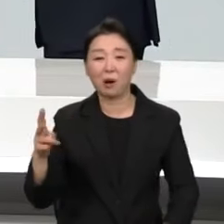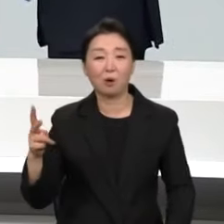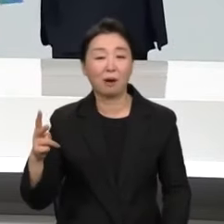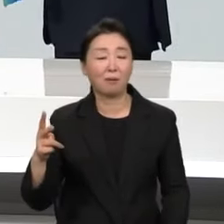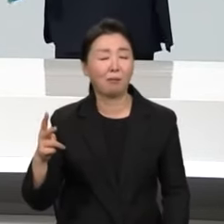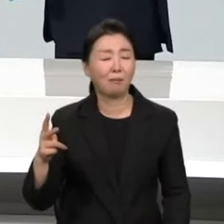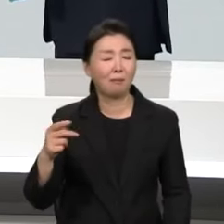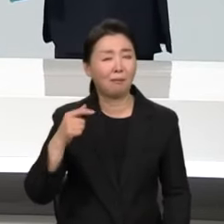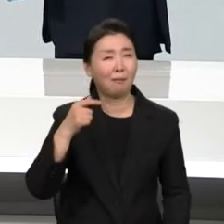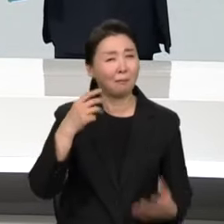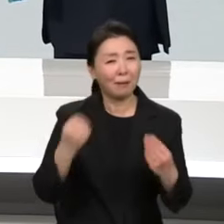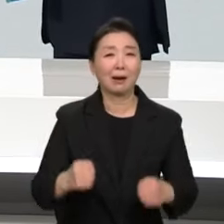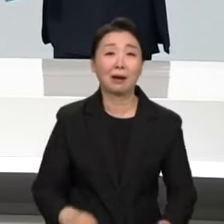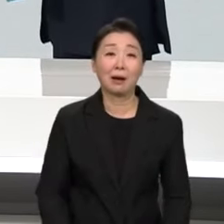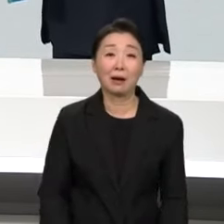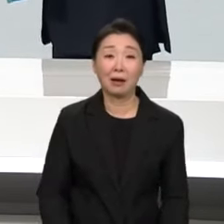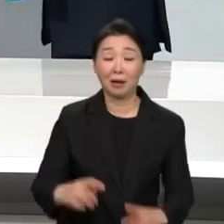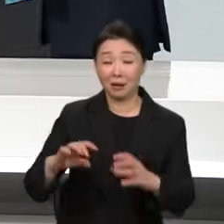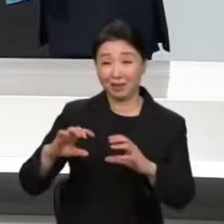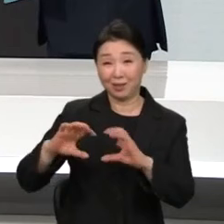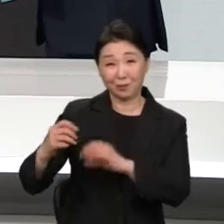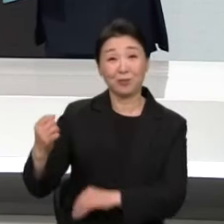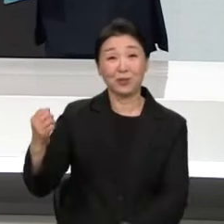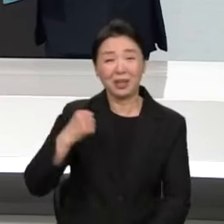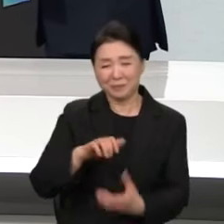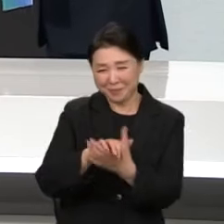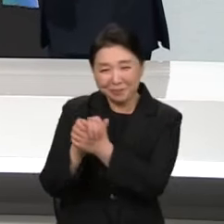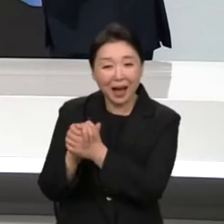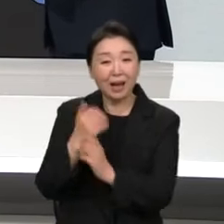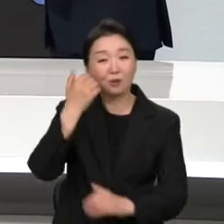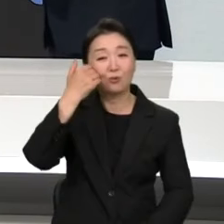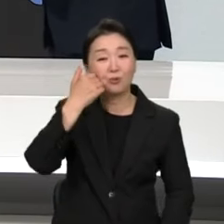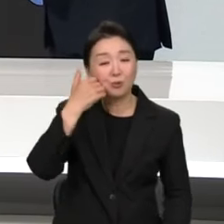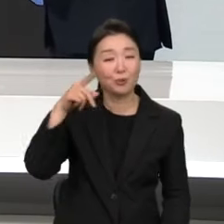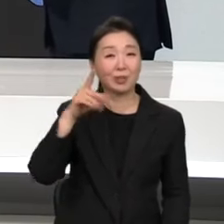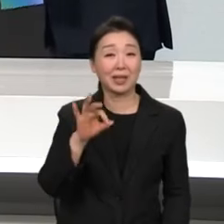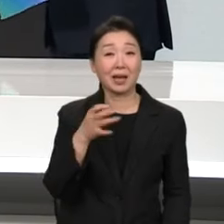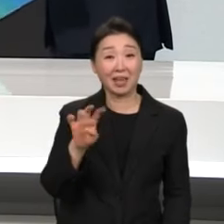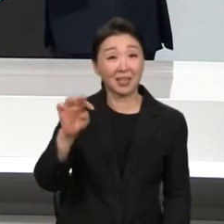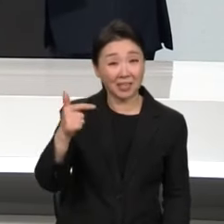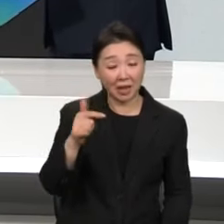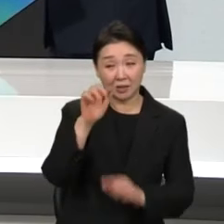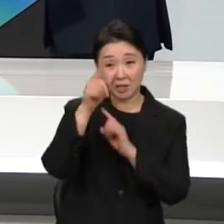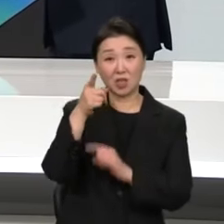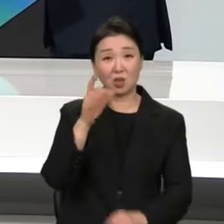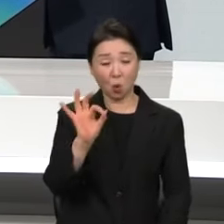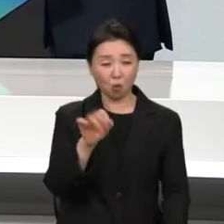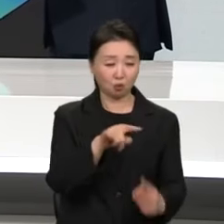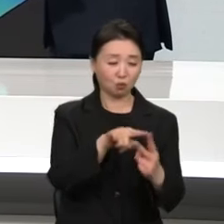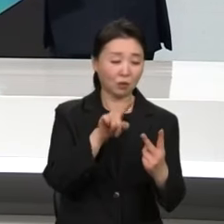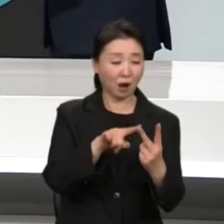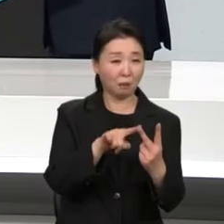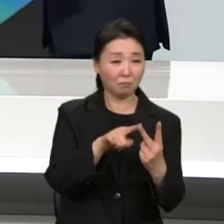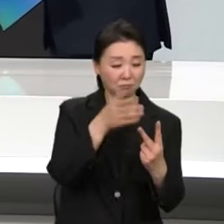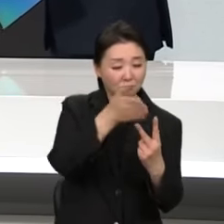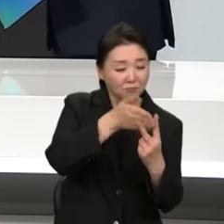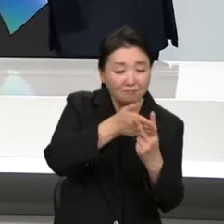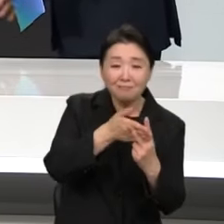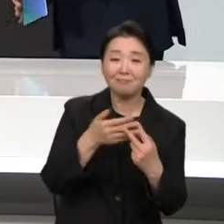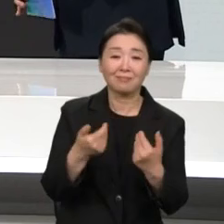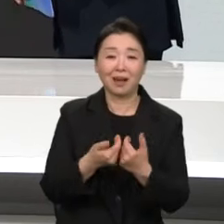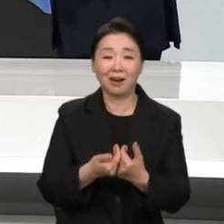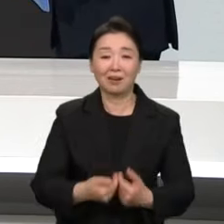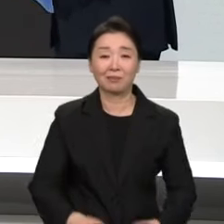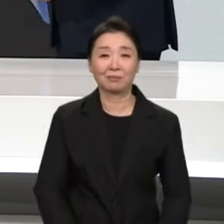자 국민의 임의 대표적인 친 윤성열 계 찐 윤으로 불리죠 장해찬 이용 후보의 그 다른 행보가 눈길를 끌고 있는